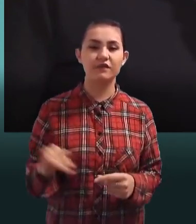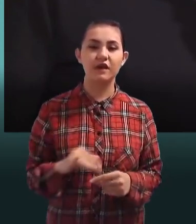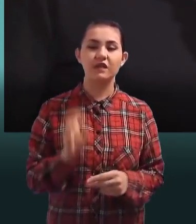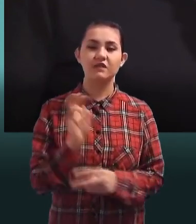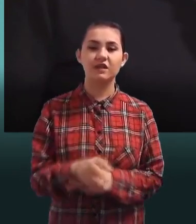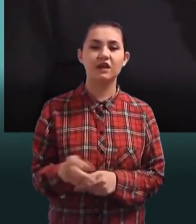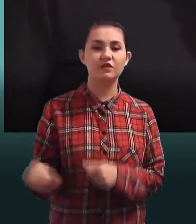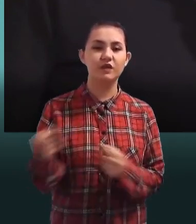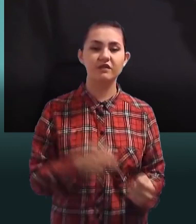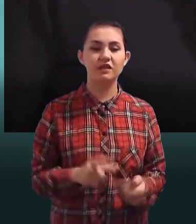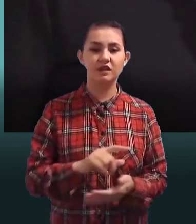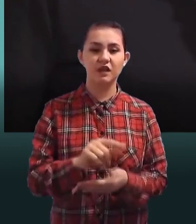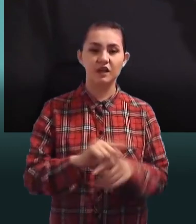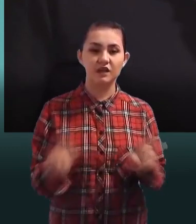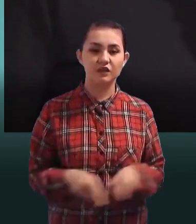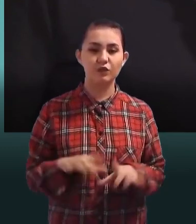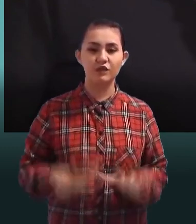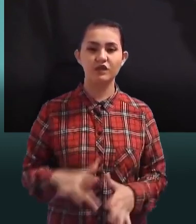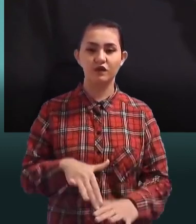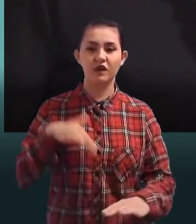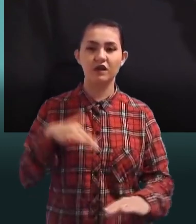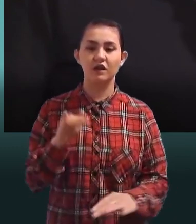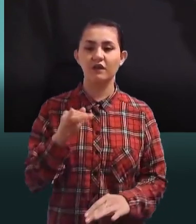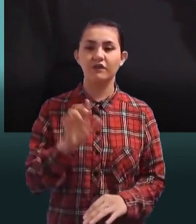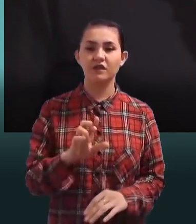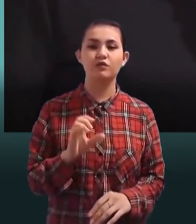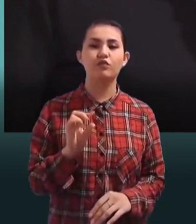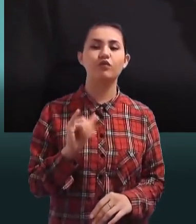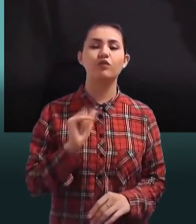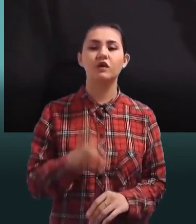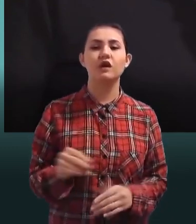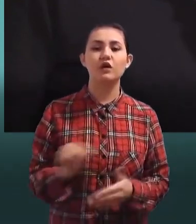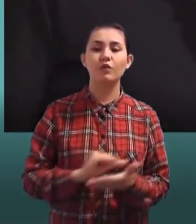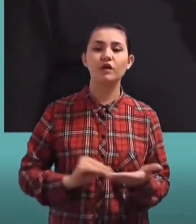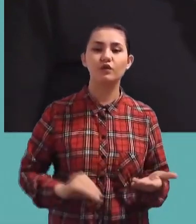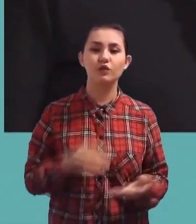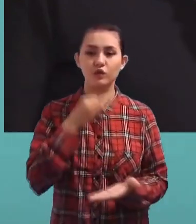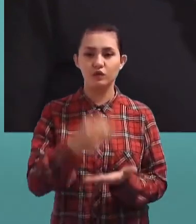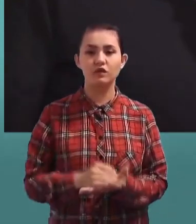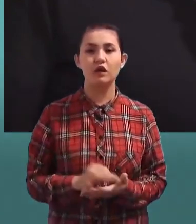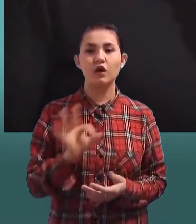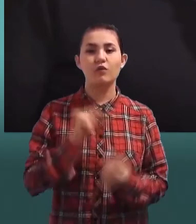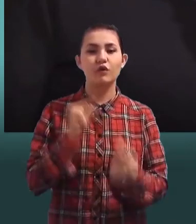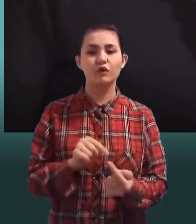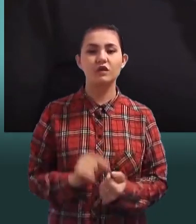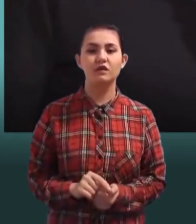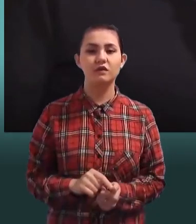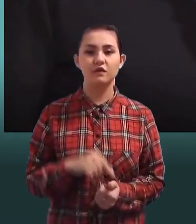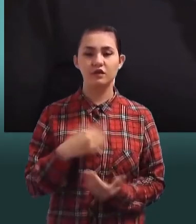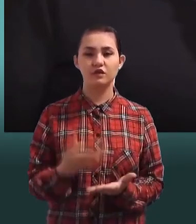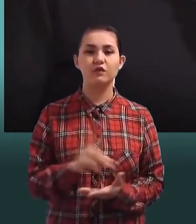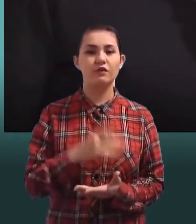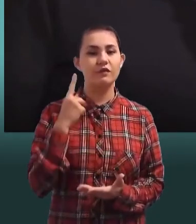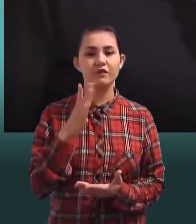перевізники листом до міської ради, в Фейсбуці коментують, здебільшого проти виступаючи цього. Ви який вихід